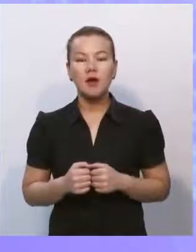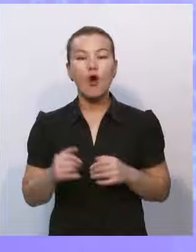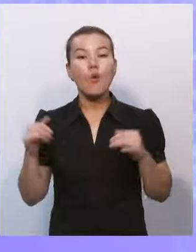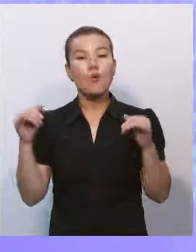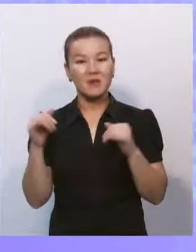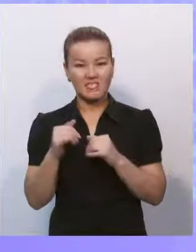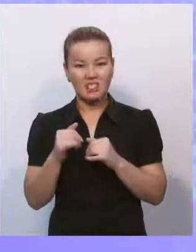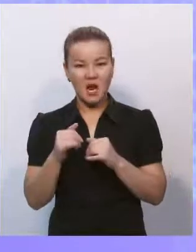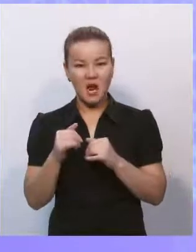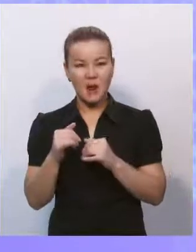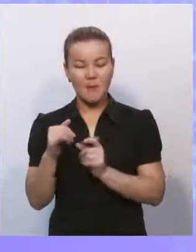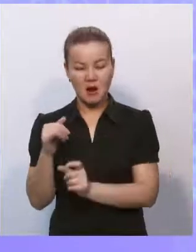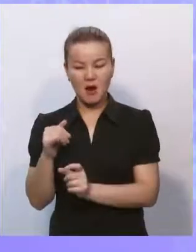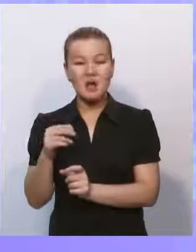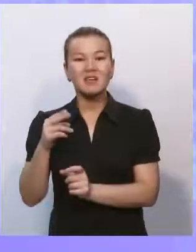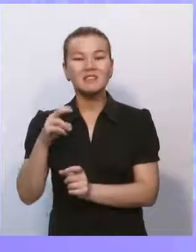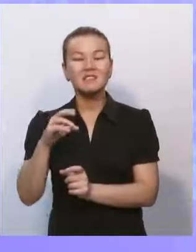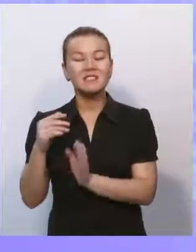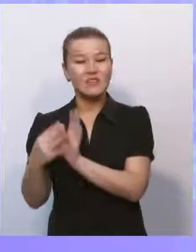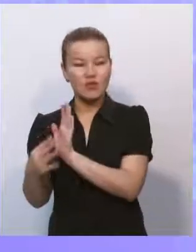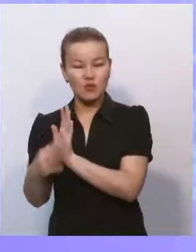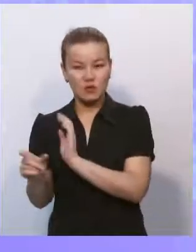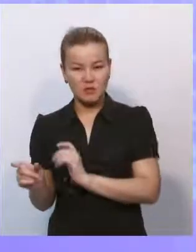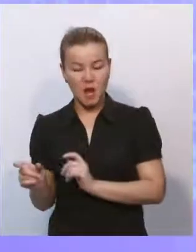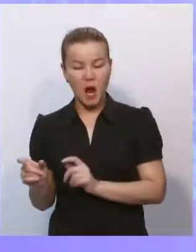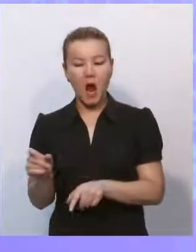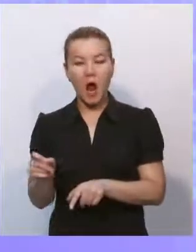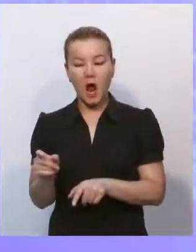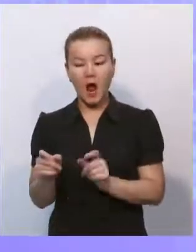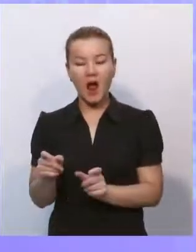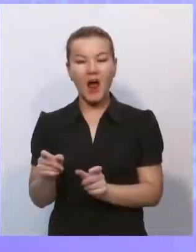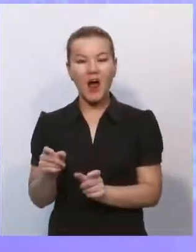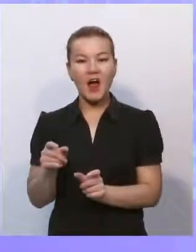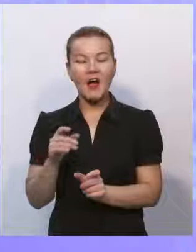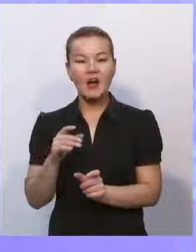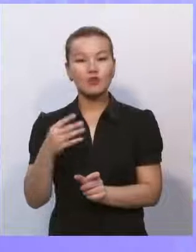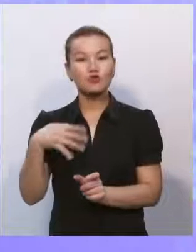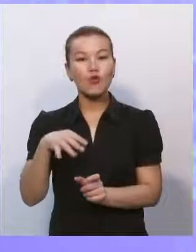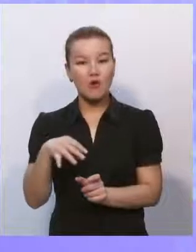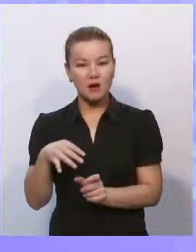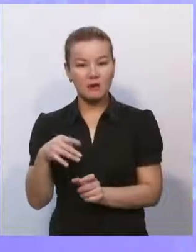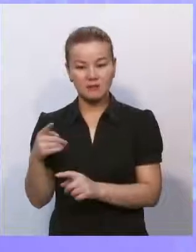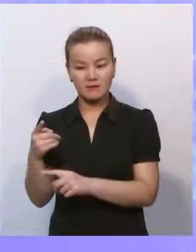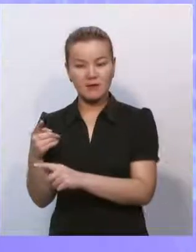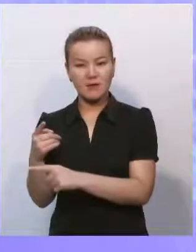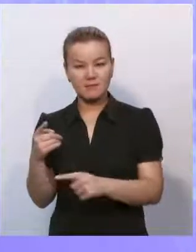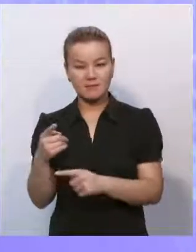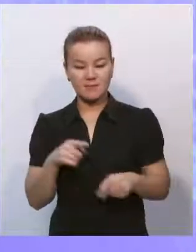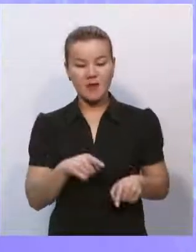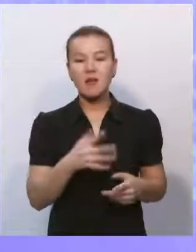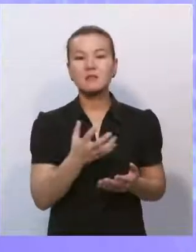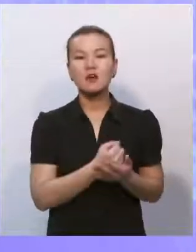уменьшаемое 90 вычитаемое 40 найдите разность